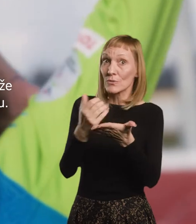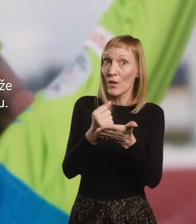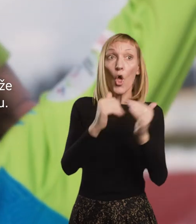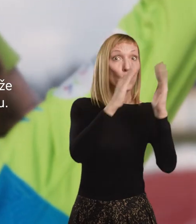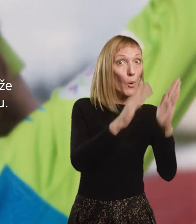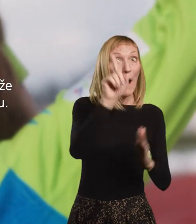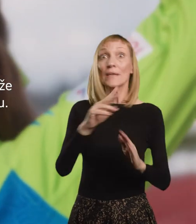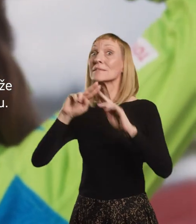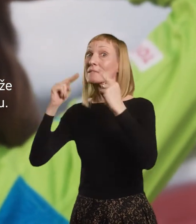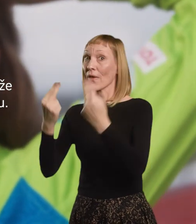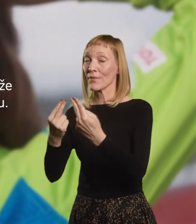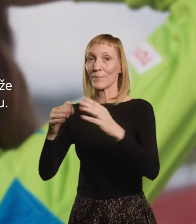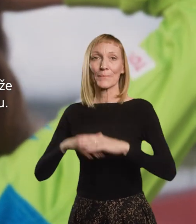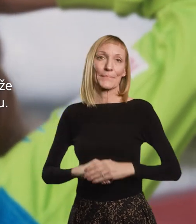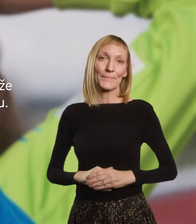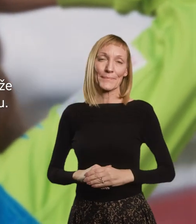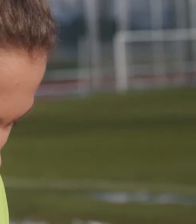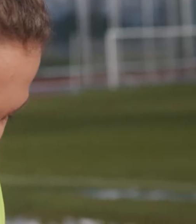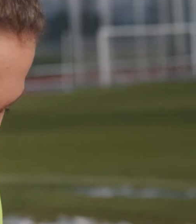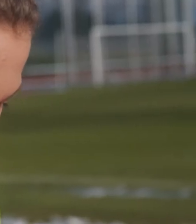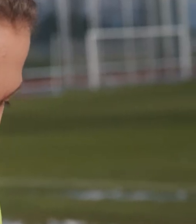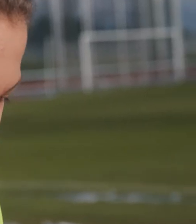doma in po svetu.